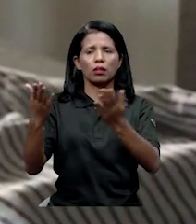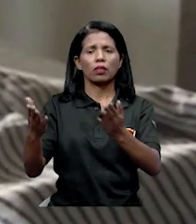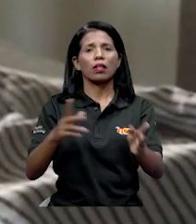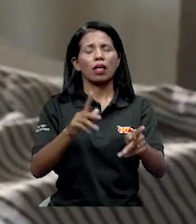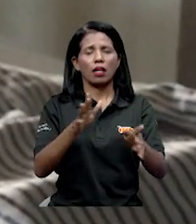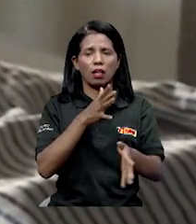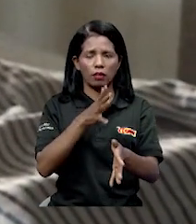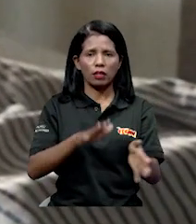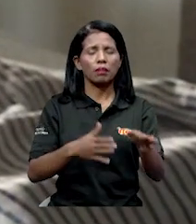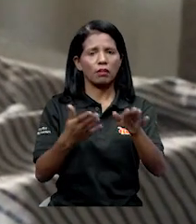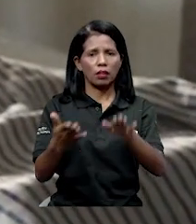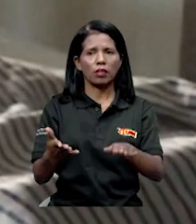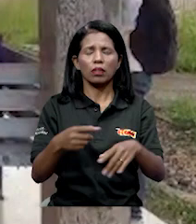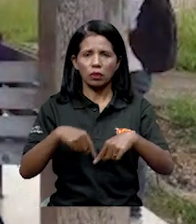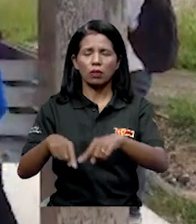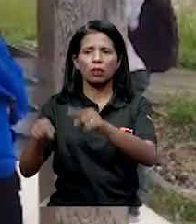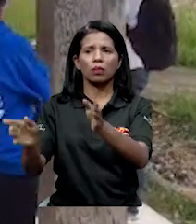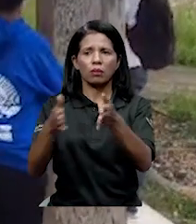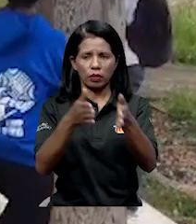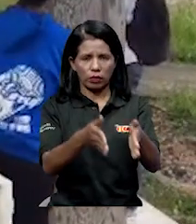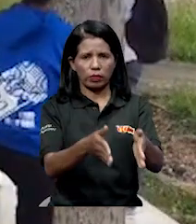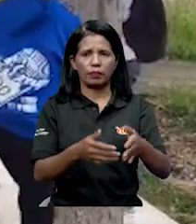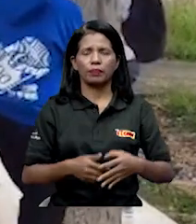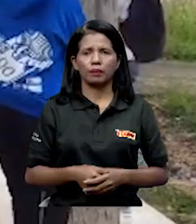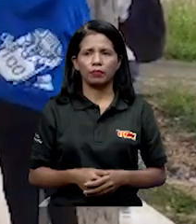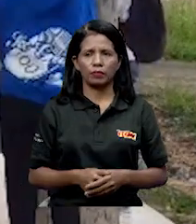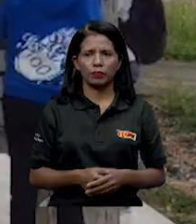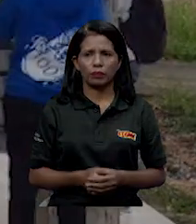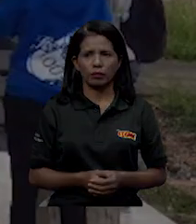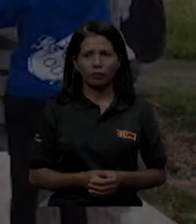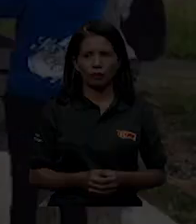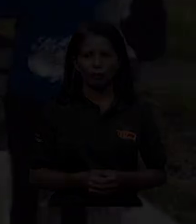Baninia Moris Fatin ou de halo cerimônia fúnebre. Feliciano Venâncio Belo, Gemen.